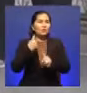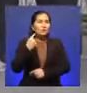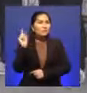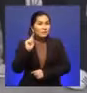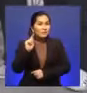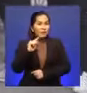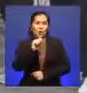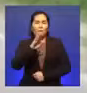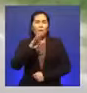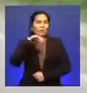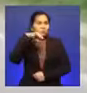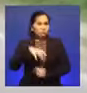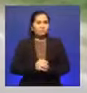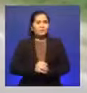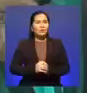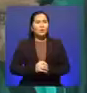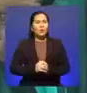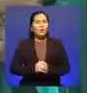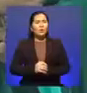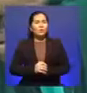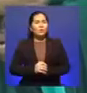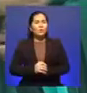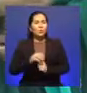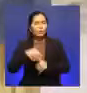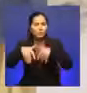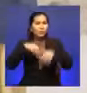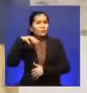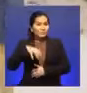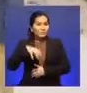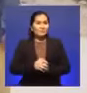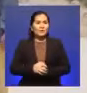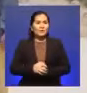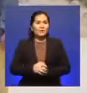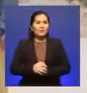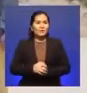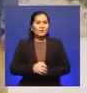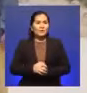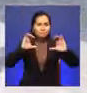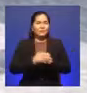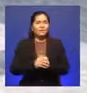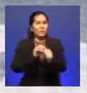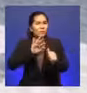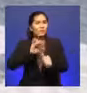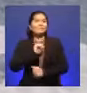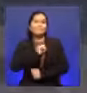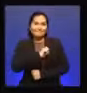กรปกครองส่วนท้องถิ่นท้องที่องค์กรชุมชนหน่วยงานภาครัฐผู้นำศาสนา